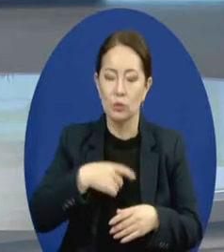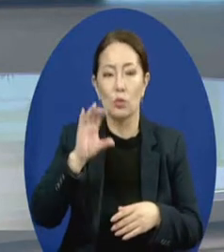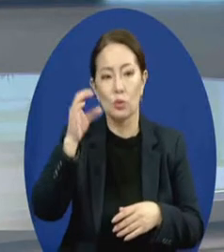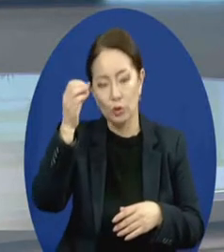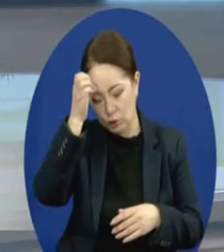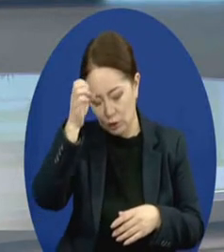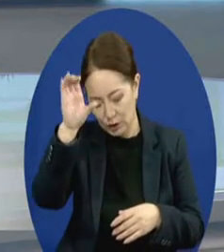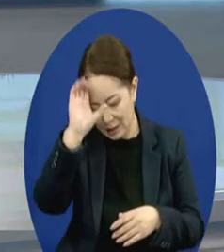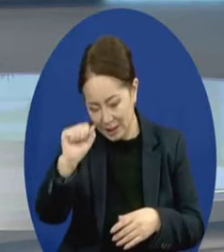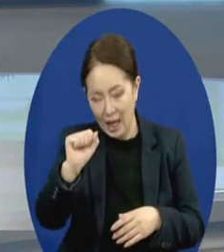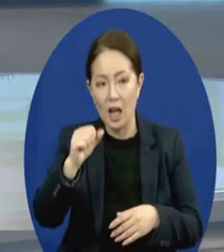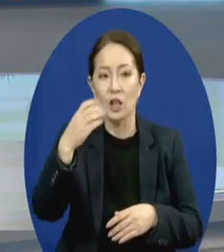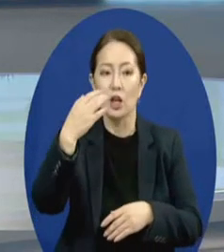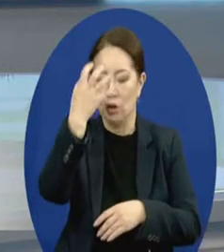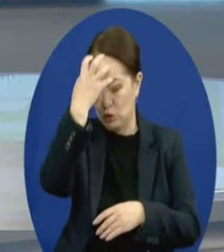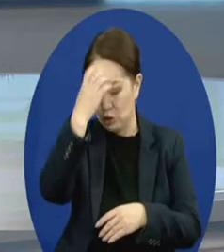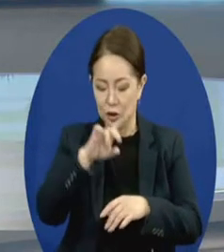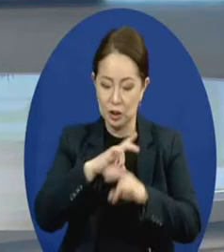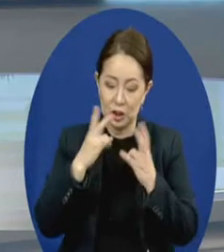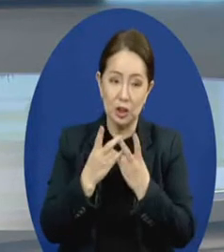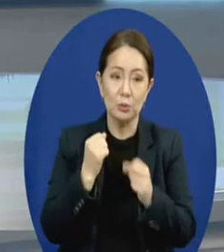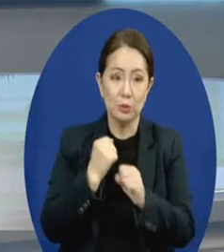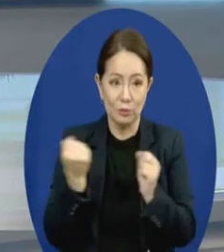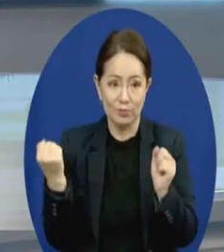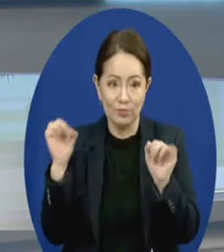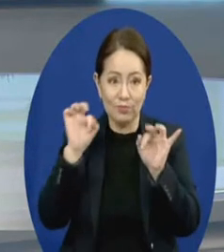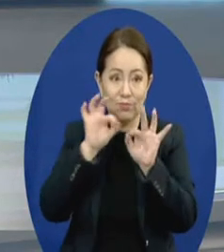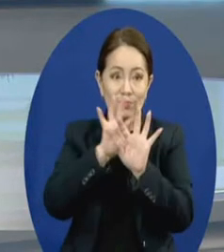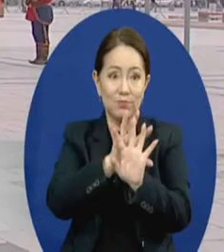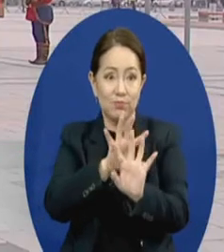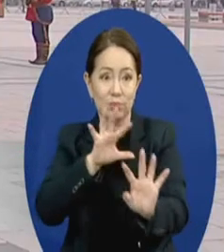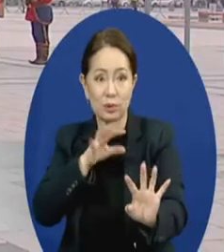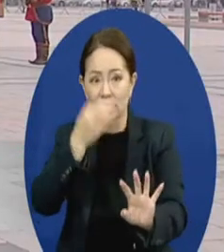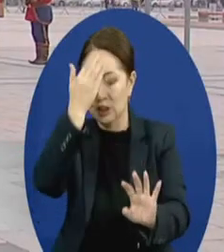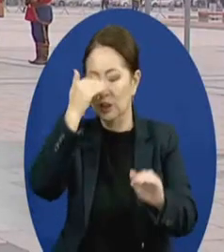гишүүд төр нийгмийн сэтгэлтнүүд Чингис хааны хөшөөнд хүндэтгэл үзүүллээ.